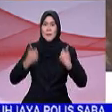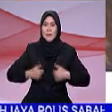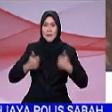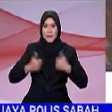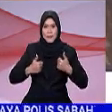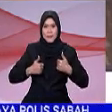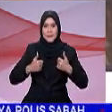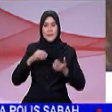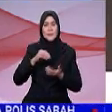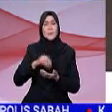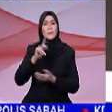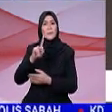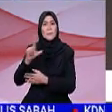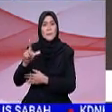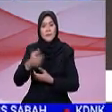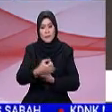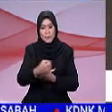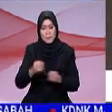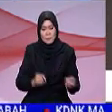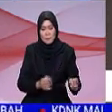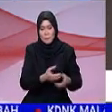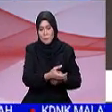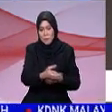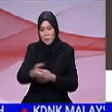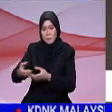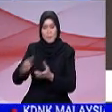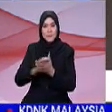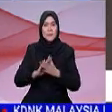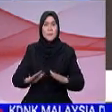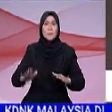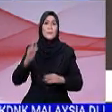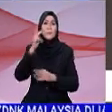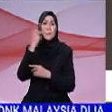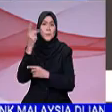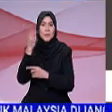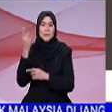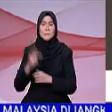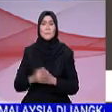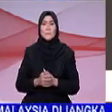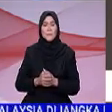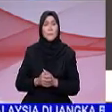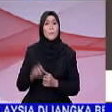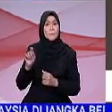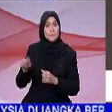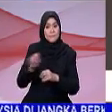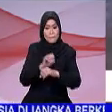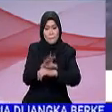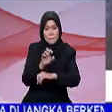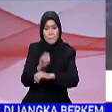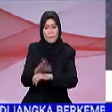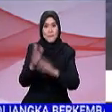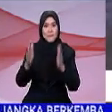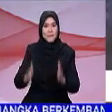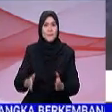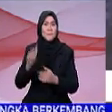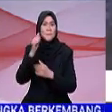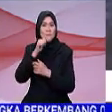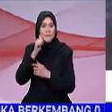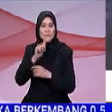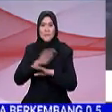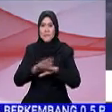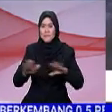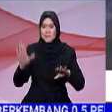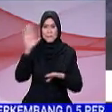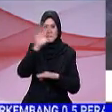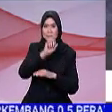Aidilfitri di Ibu Pejabat Jabatan Bomba dan Penyelamat Malaysia, Kuching hari ini. Dalam pada itu, beliau menasihati kaum wanita agar tidak